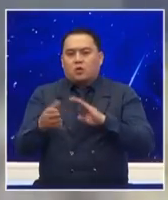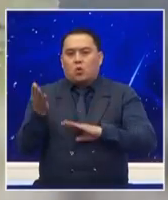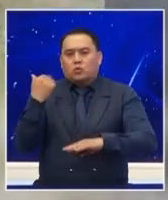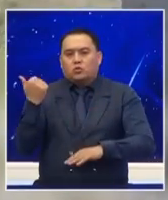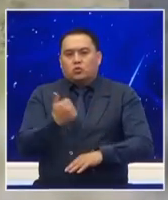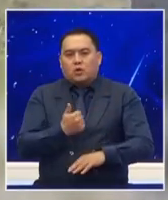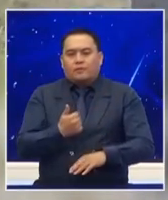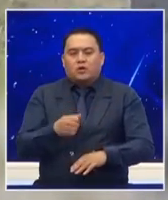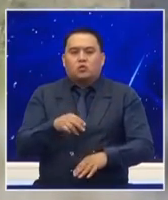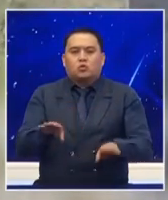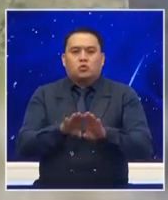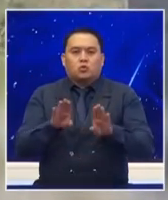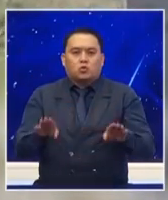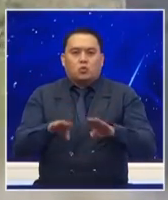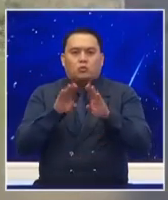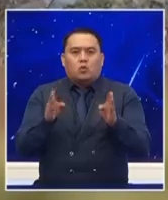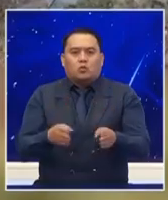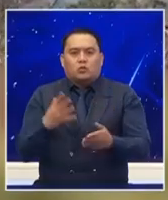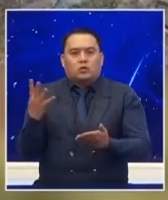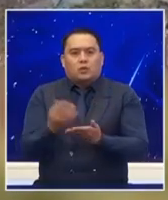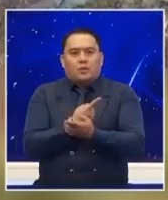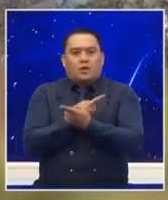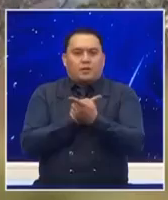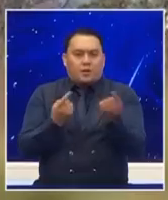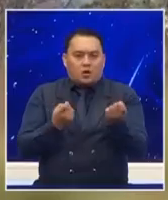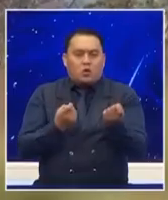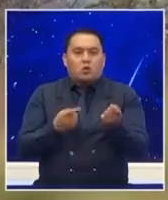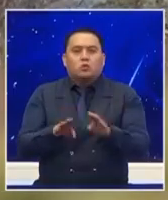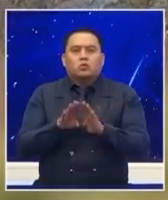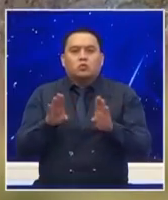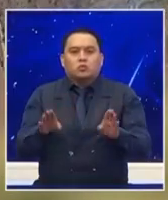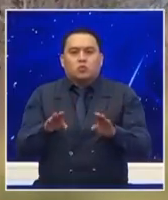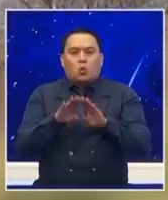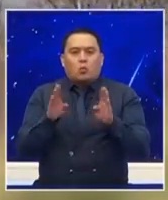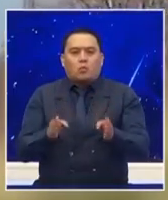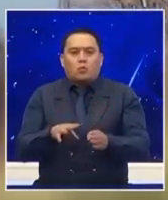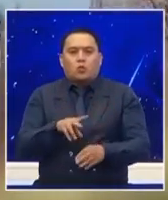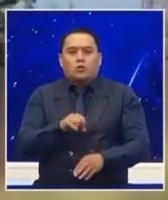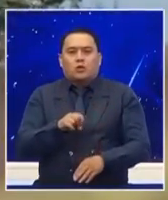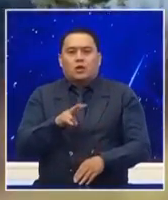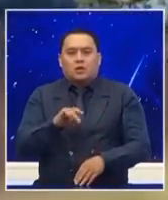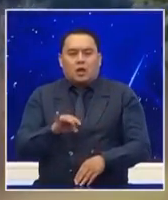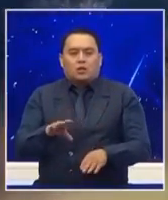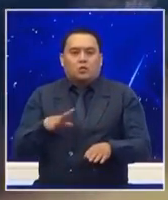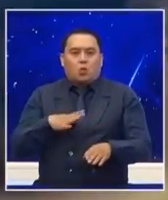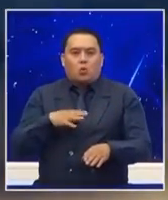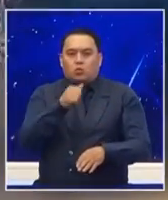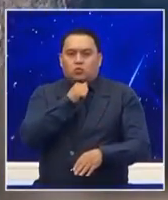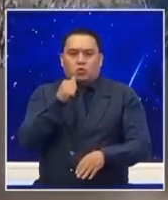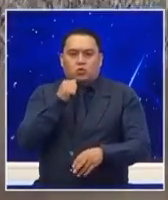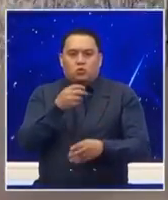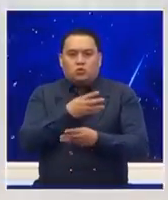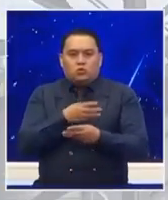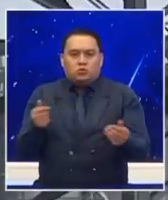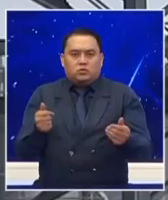аптада Юта штатында дәл осындай монолиттің пайда болғаны хабарланған. Артынша осыған ұқсас монолит Румыниядан да табылды. Бірақ жұмбақ кесек кейін жоқ болып